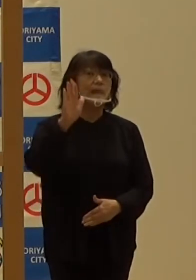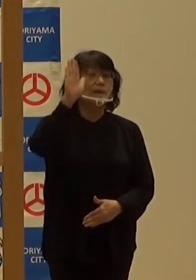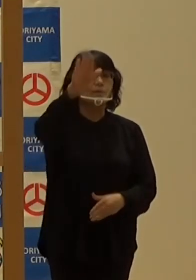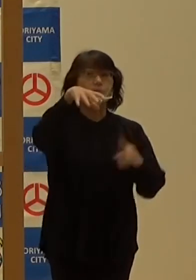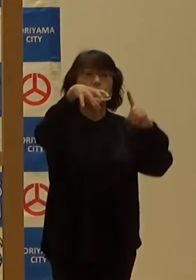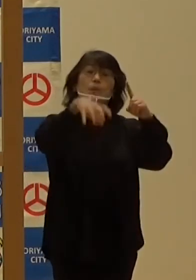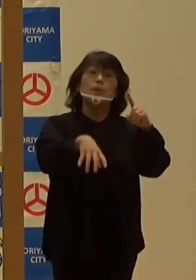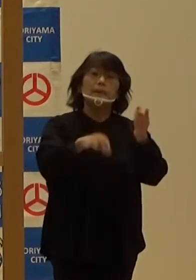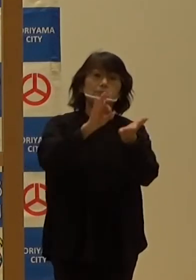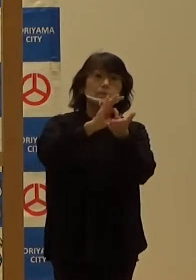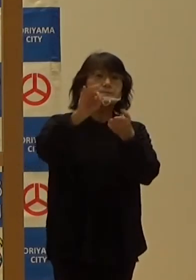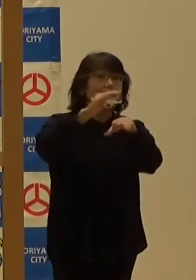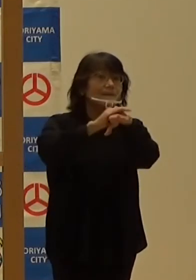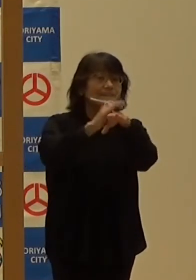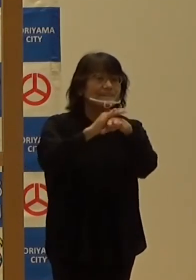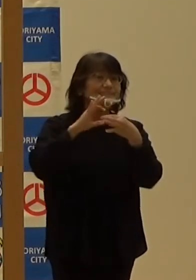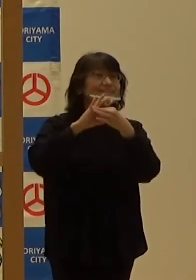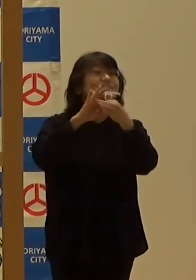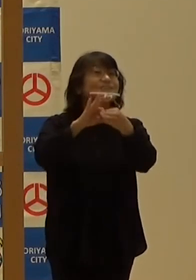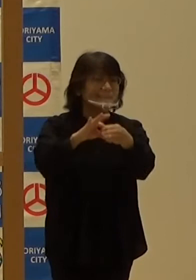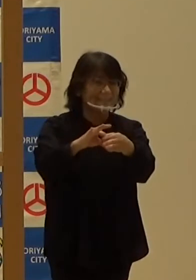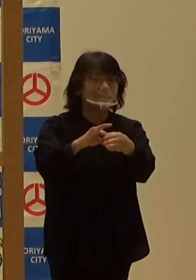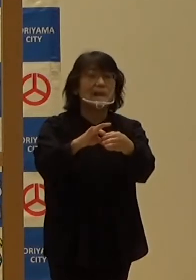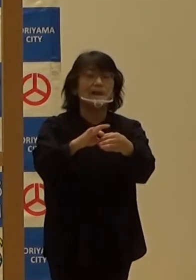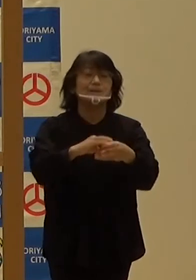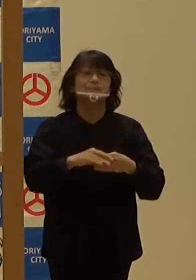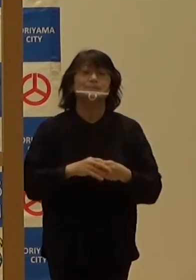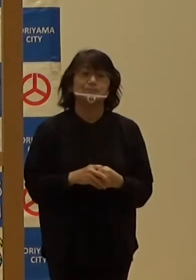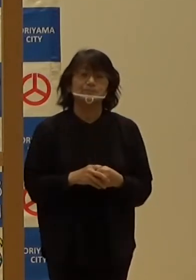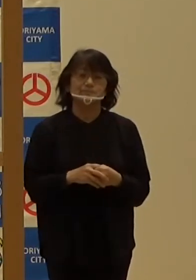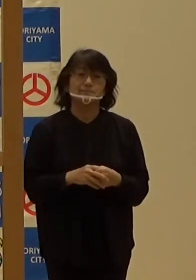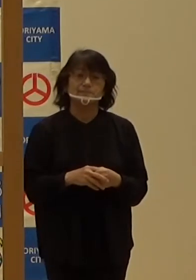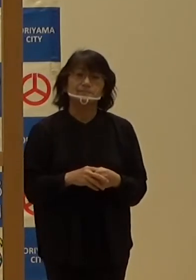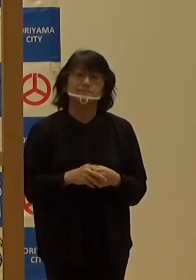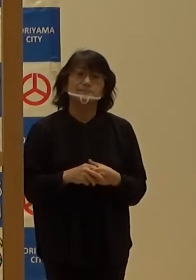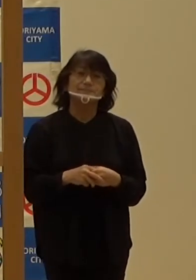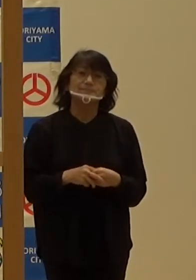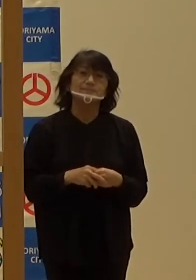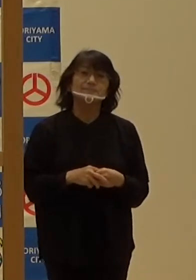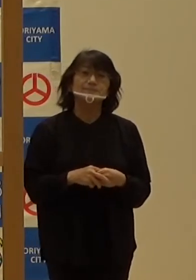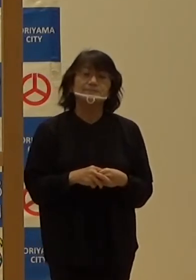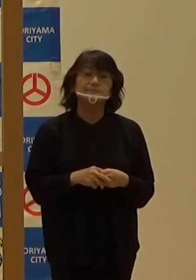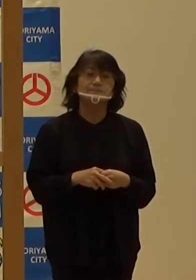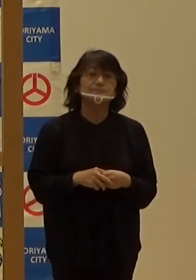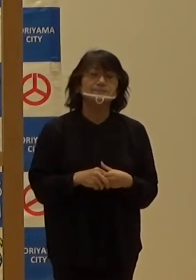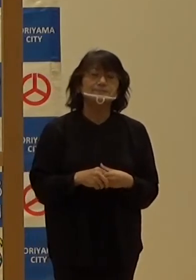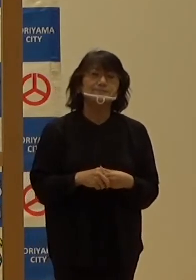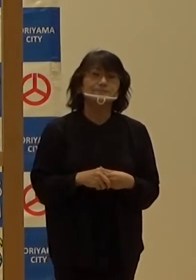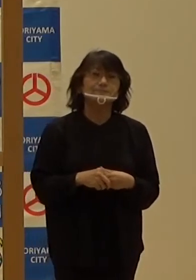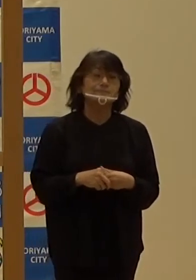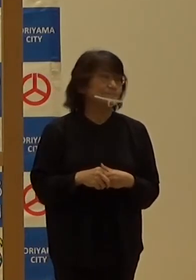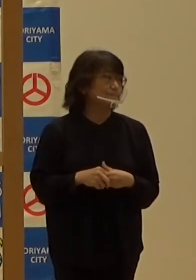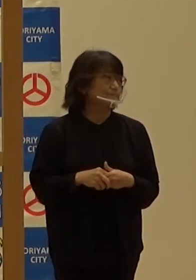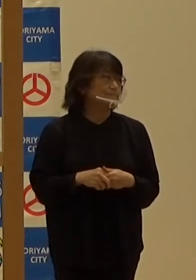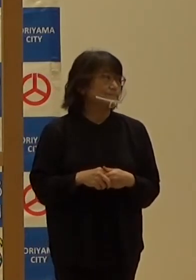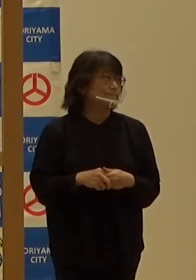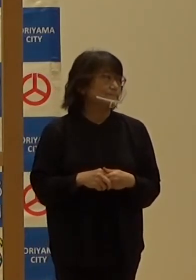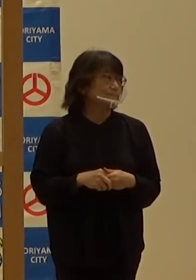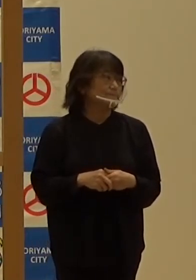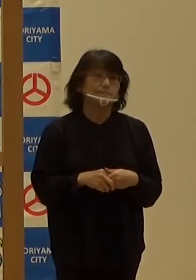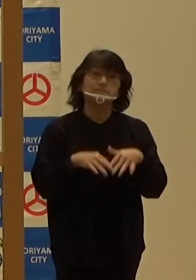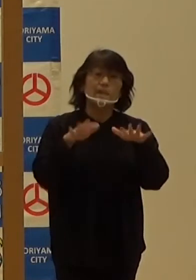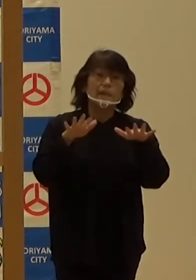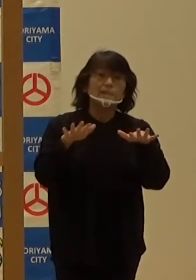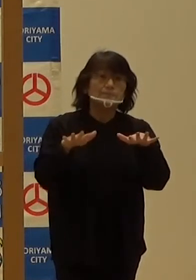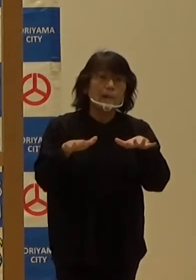の利活用についてということになると思いますけれども、当然今、こういう街中